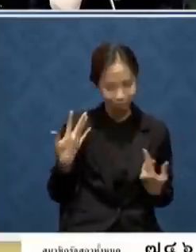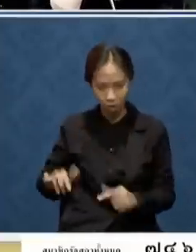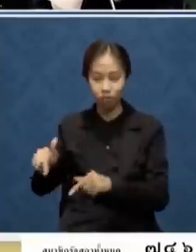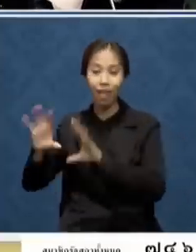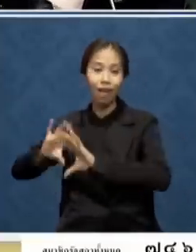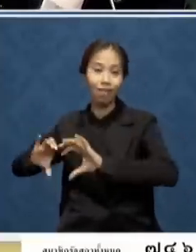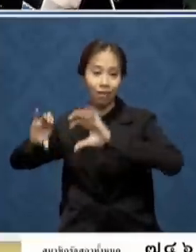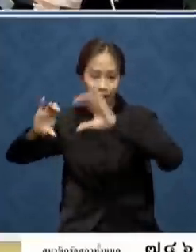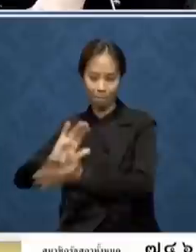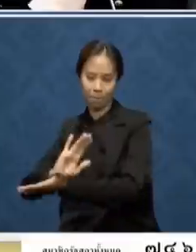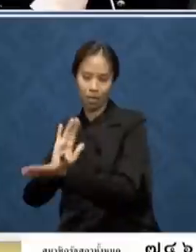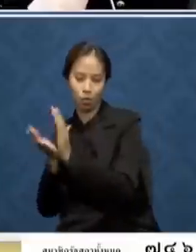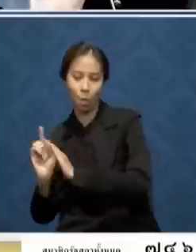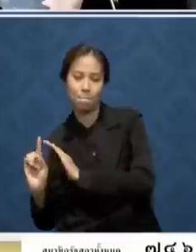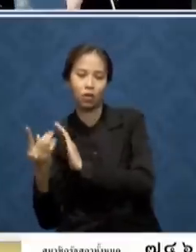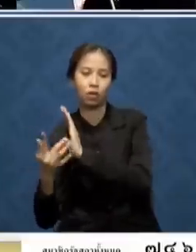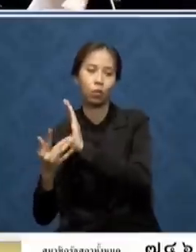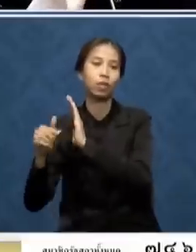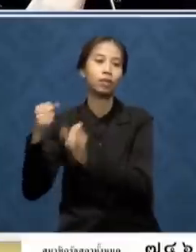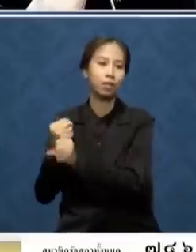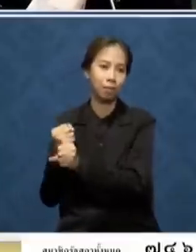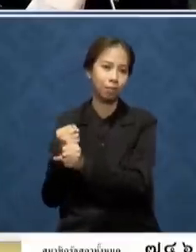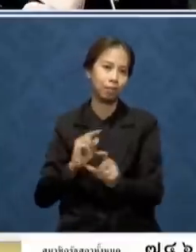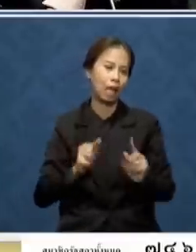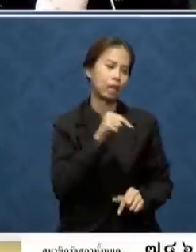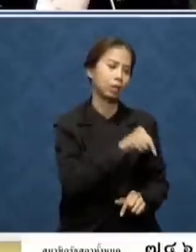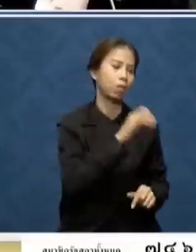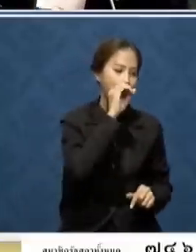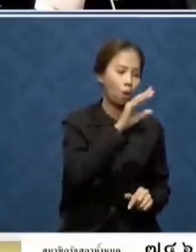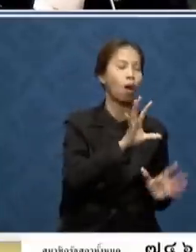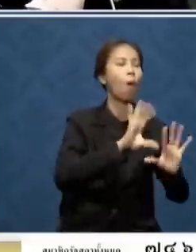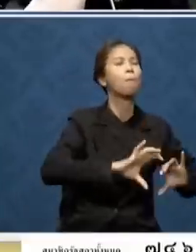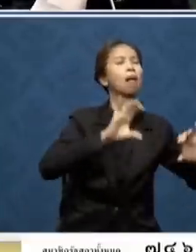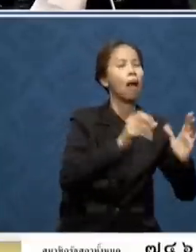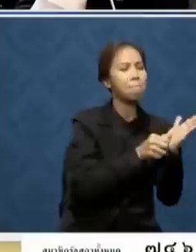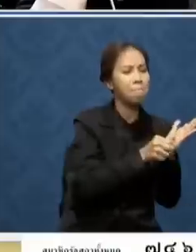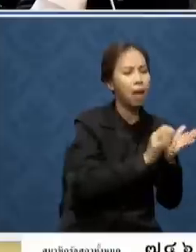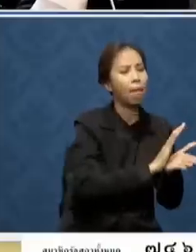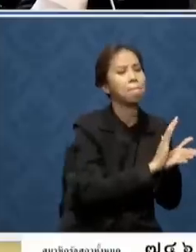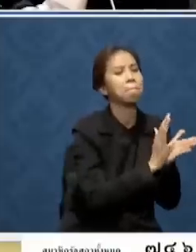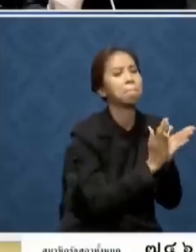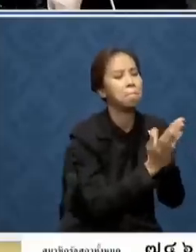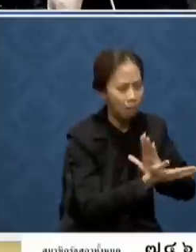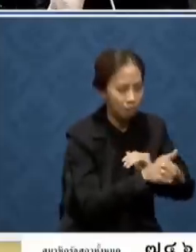รัฐบาลดิจิทอลในนี้เหลือแค่ปรับปรุงการทำงานของภาครัฐให้เป็นรัฐบาลดิจิทอลกระตุ้น